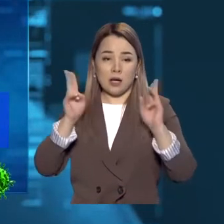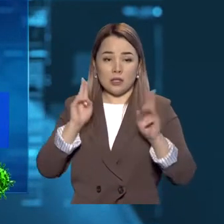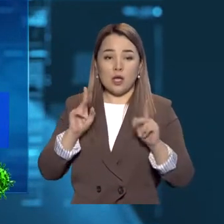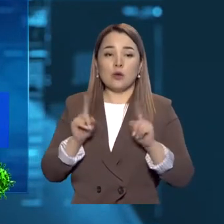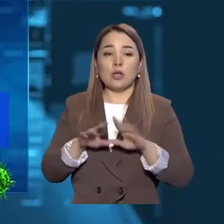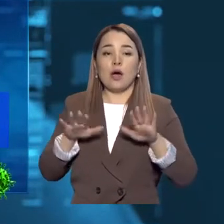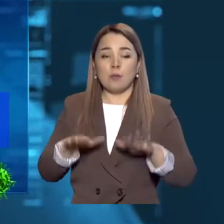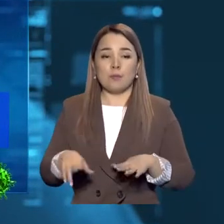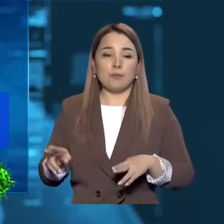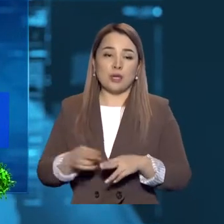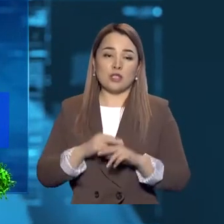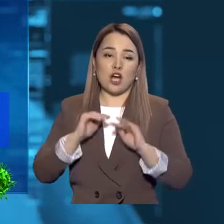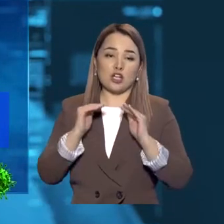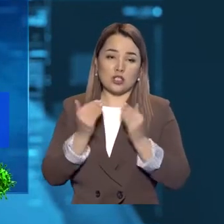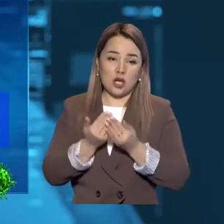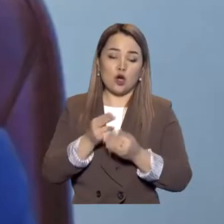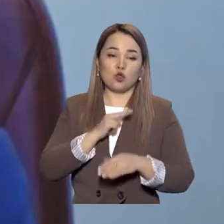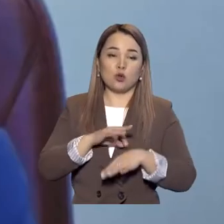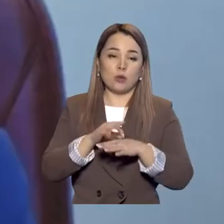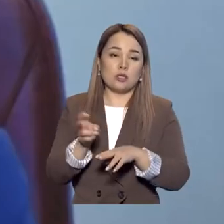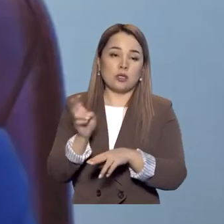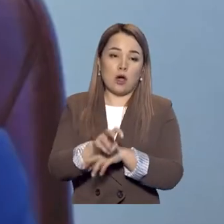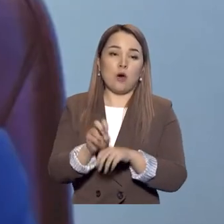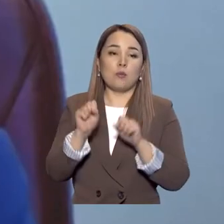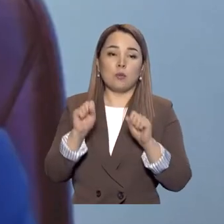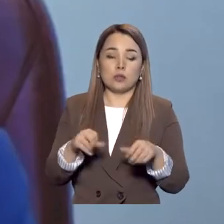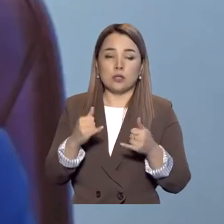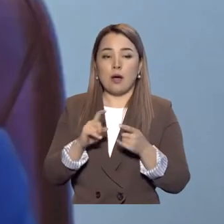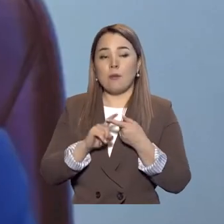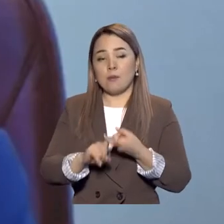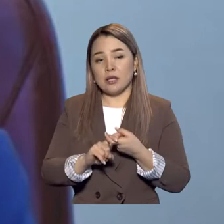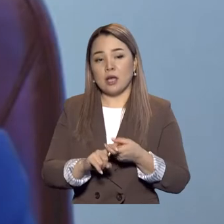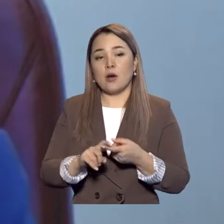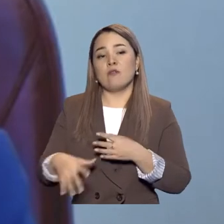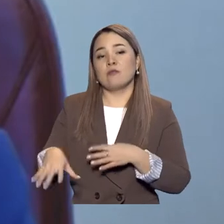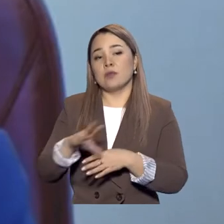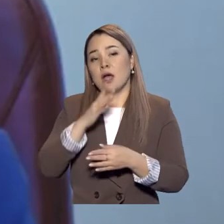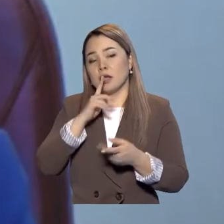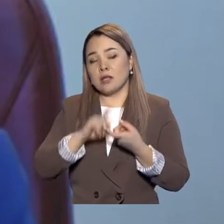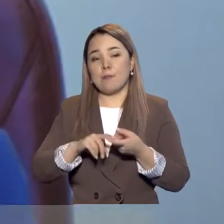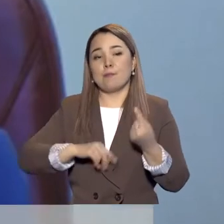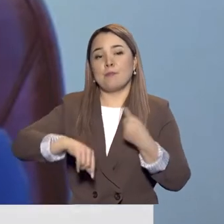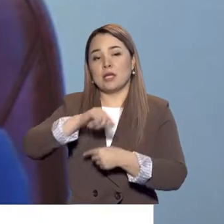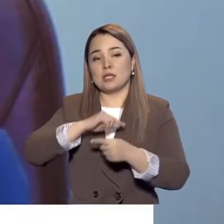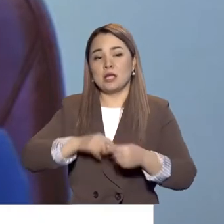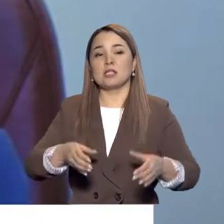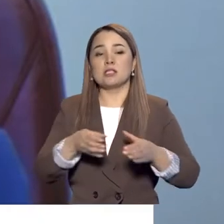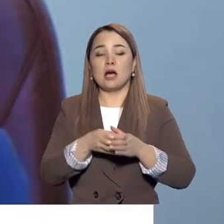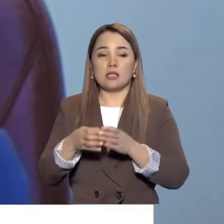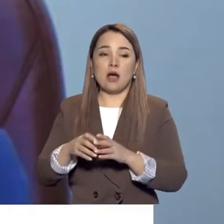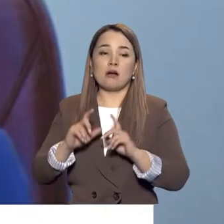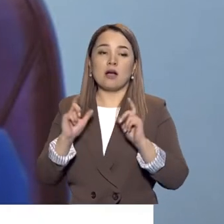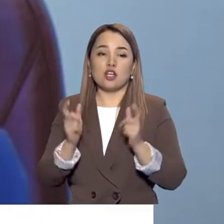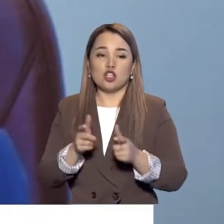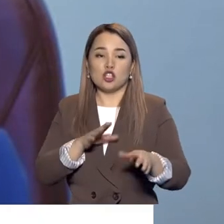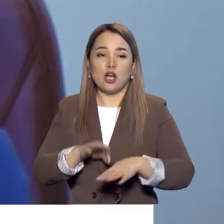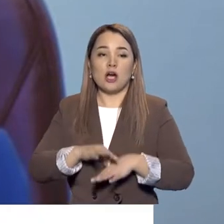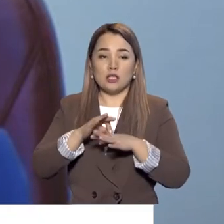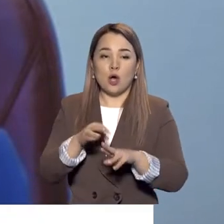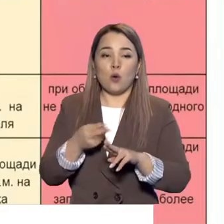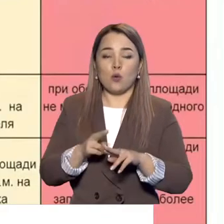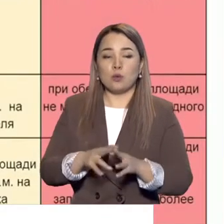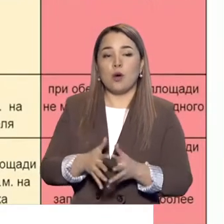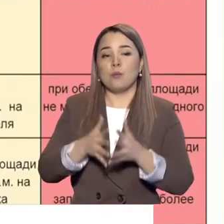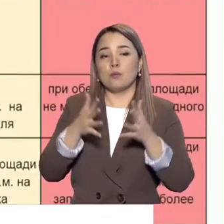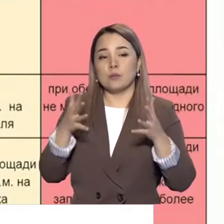салондарына шектеусіз кіруге рұқсат етіледі. Пандемияның бүкіл кезеңінде бизнестің барлық салаларында карантиндік шаралардың мұндай